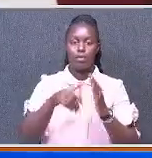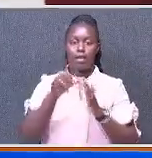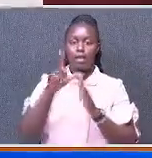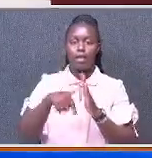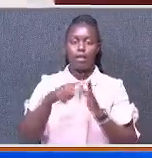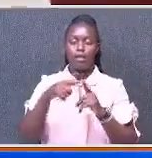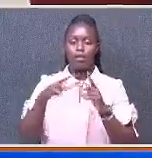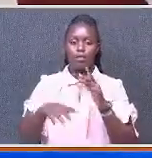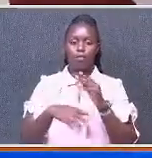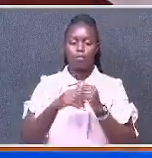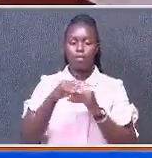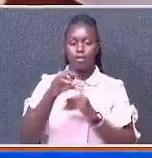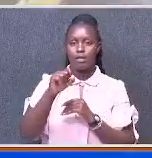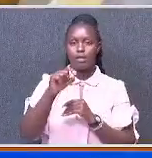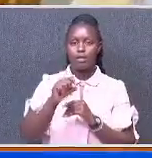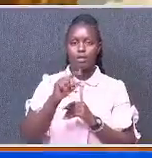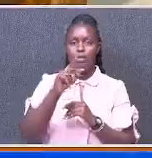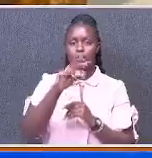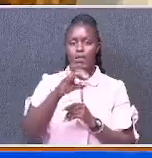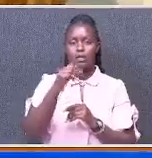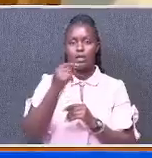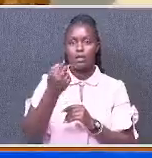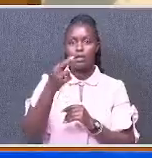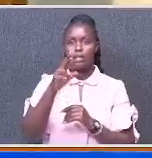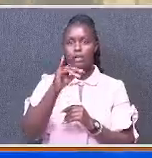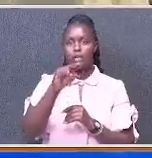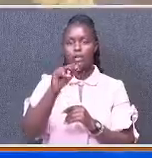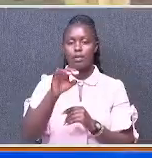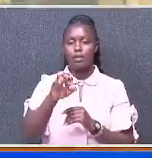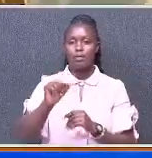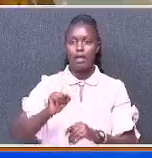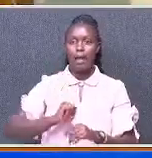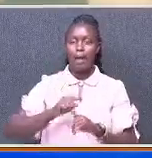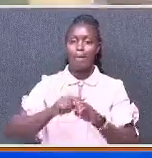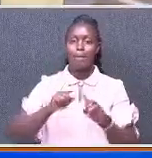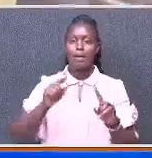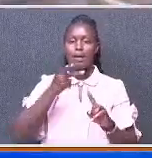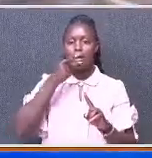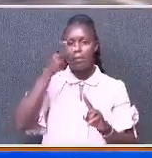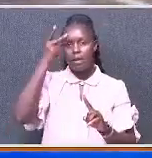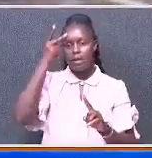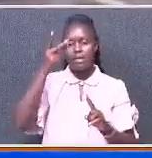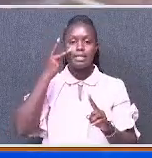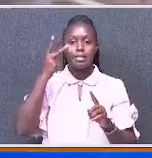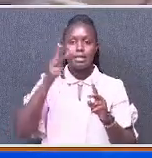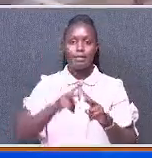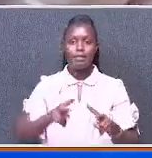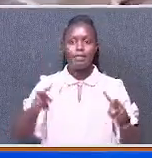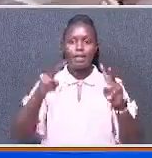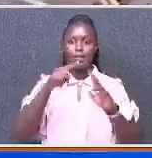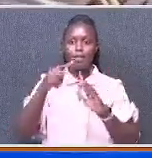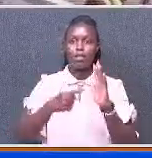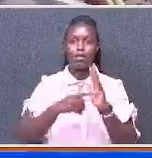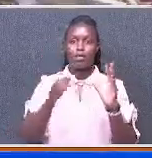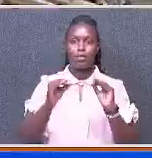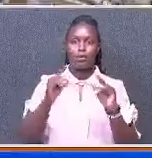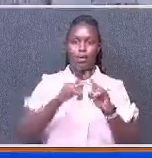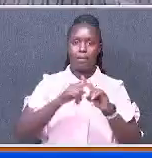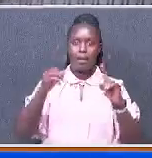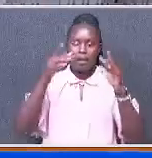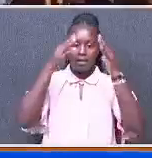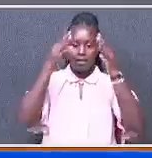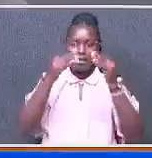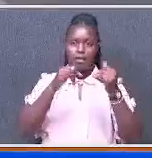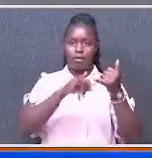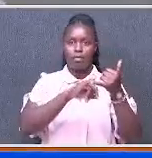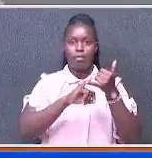join St. Catherine Chepnyal Girls in Sook Ward. But her parents did not see any value in this and instead decided to marry her